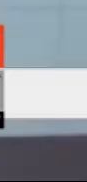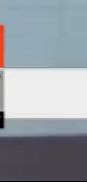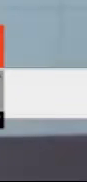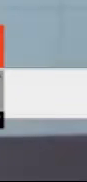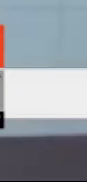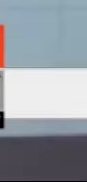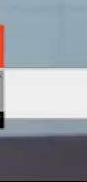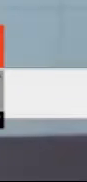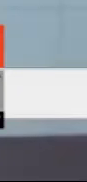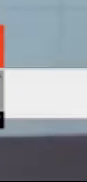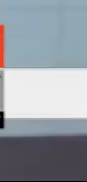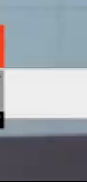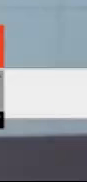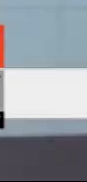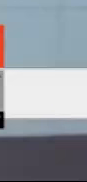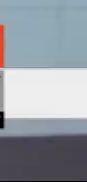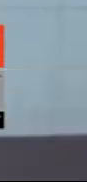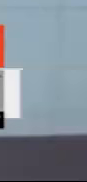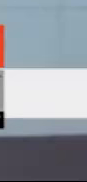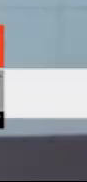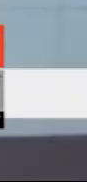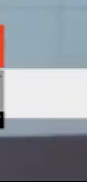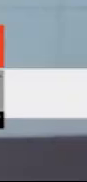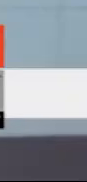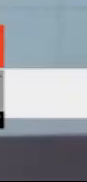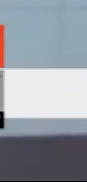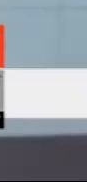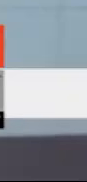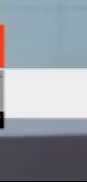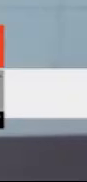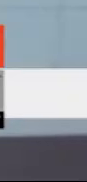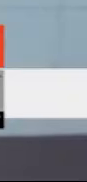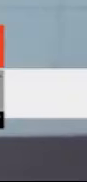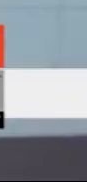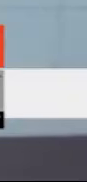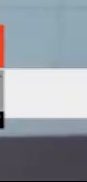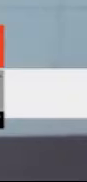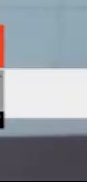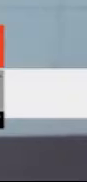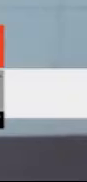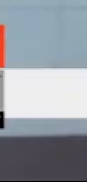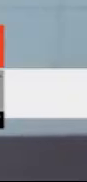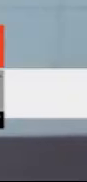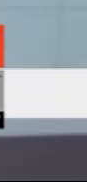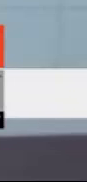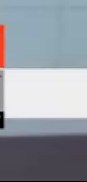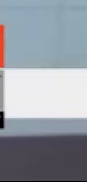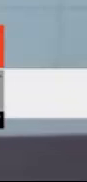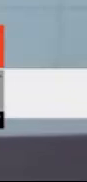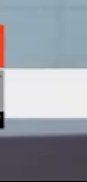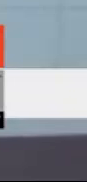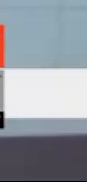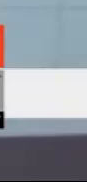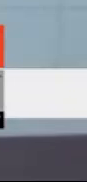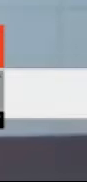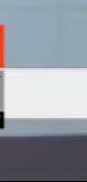বলেছি তাদের ভর্তিকৃত রুগী যারা আসবে তারা এই পরীক্ষাটা করবে, এবং সেই ক্ষেত্রে তাদেরকে সরকার নির্ধারিত একটি